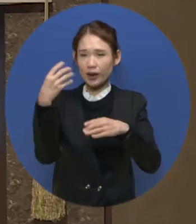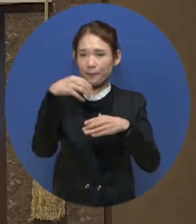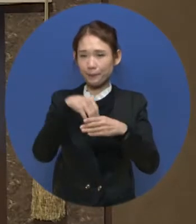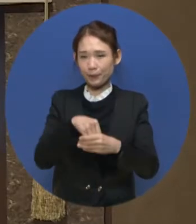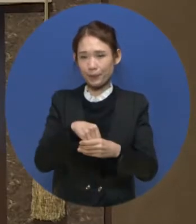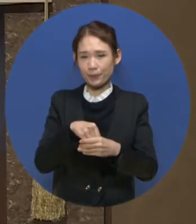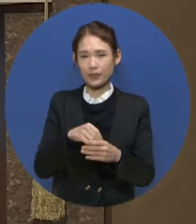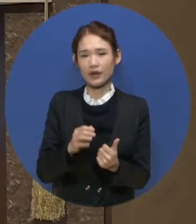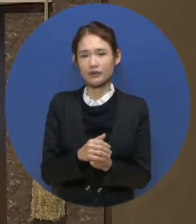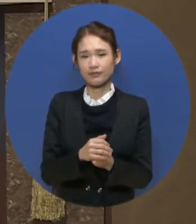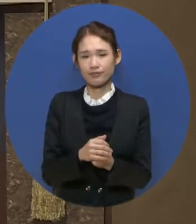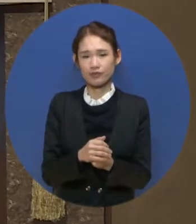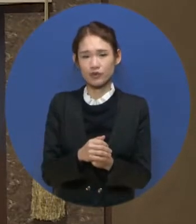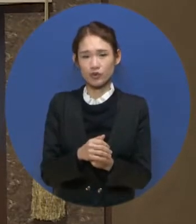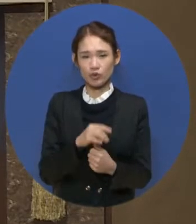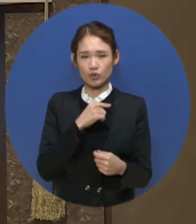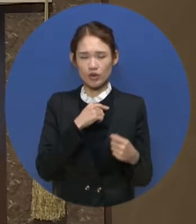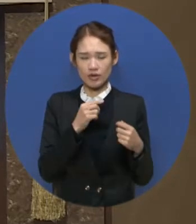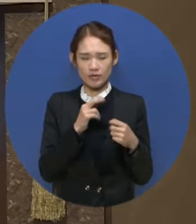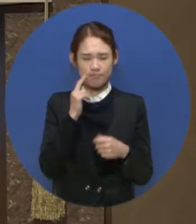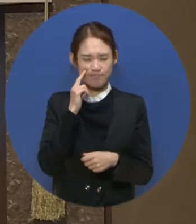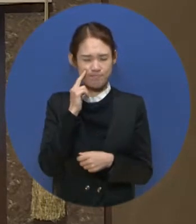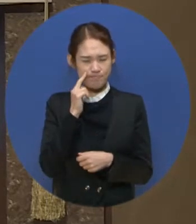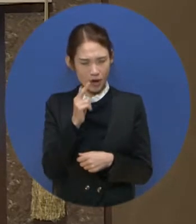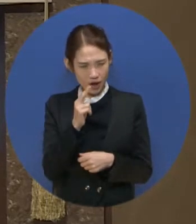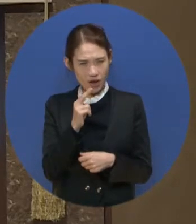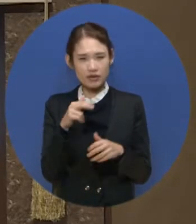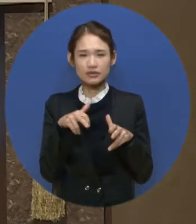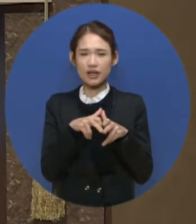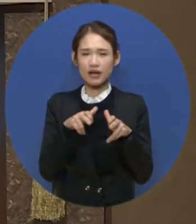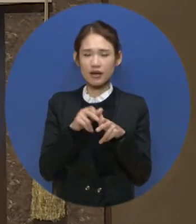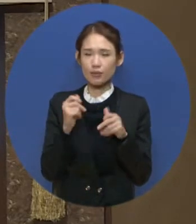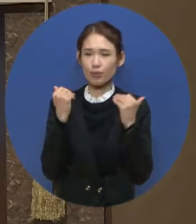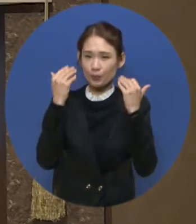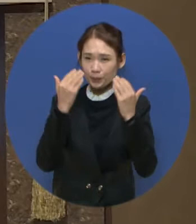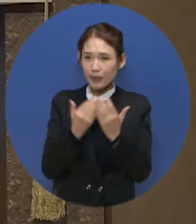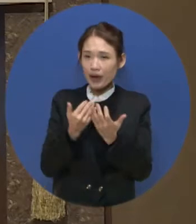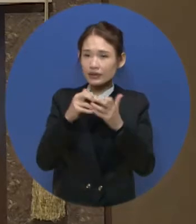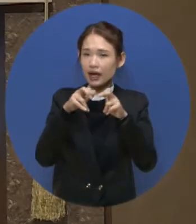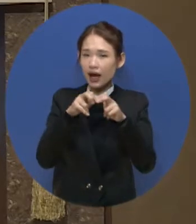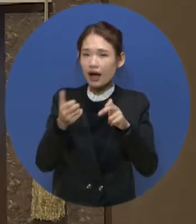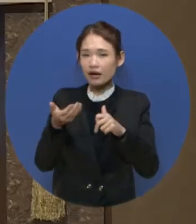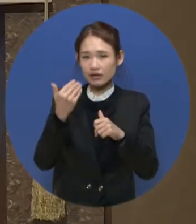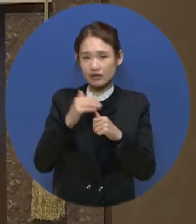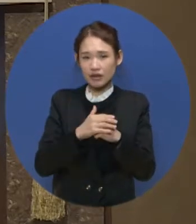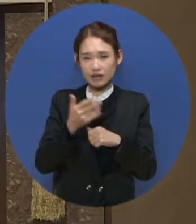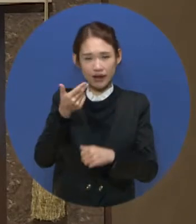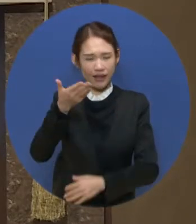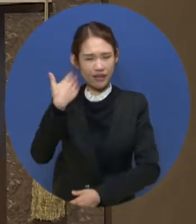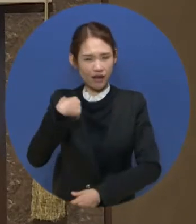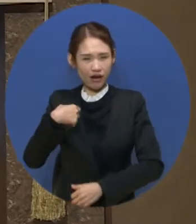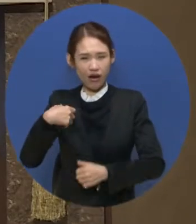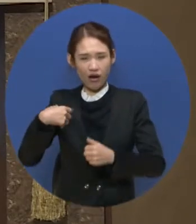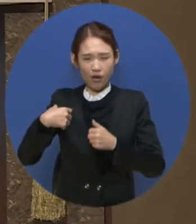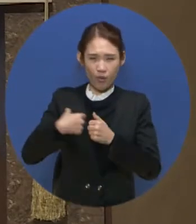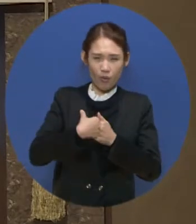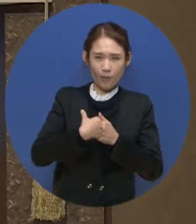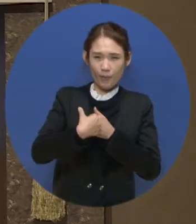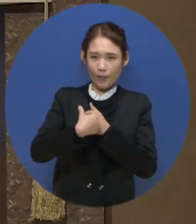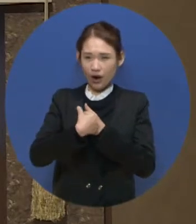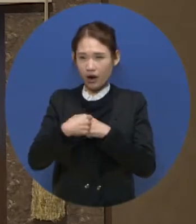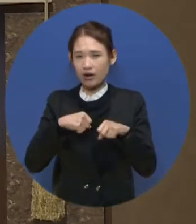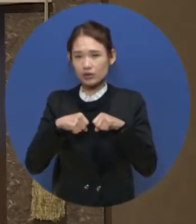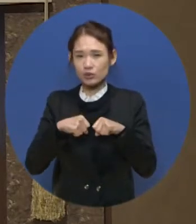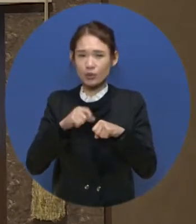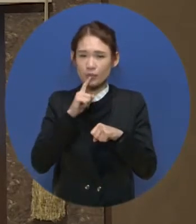네. 최중증 장애라고 해서 이제 발달 장애인데 좀 옛날에는 이제 공격 행동이다 이렇게 하는데